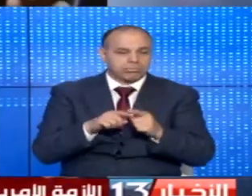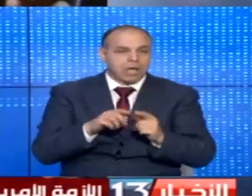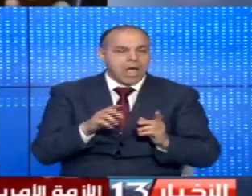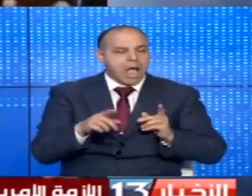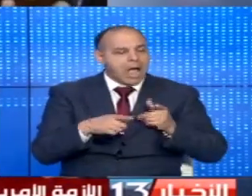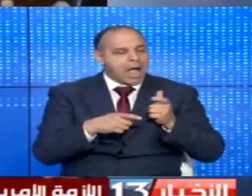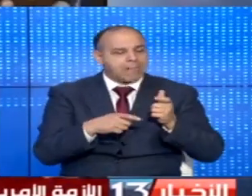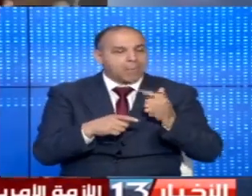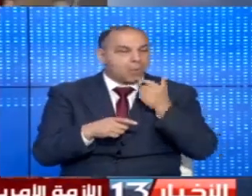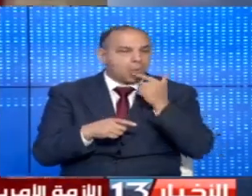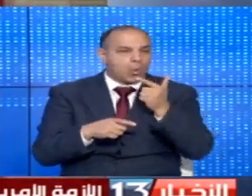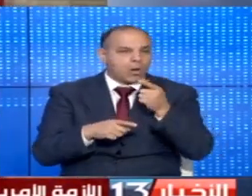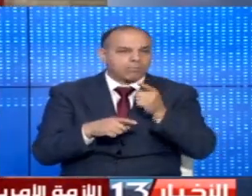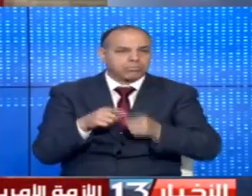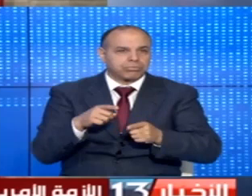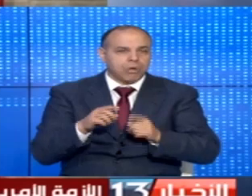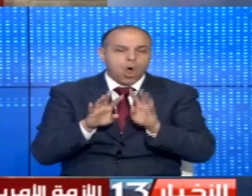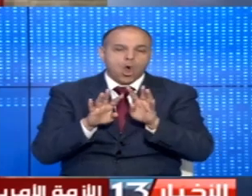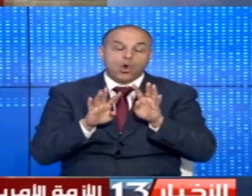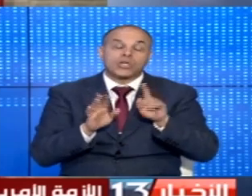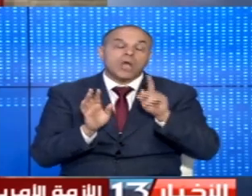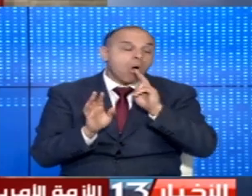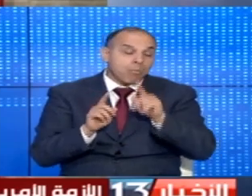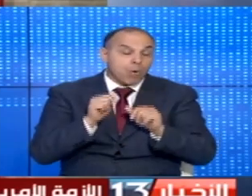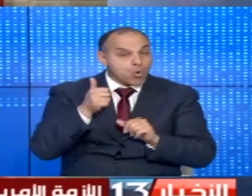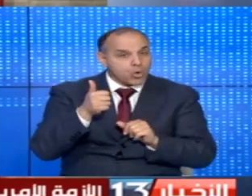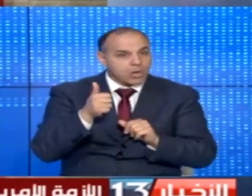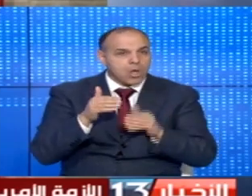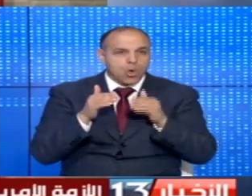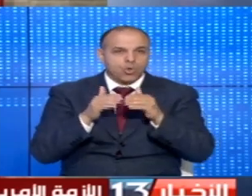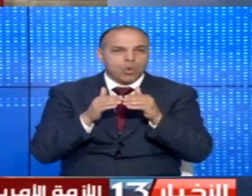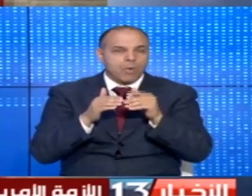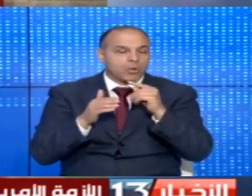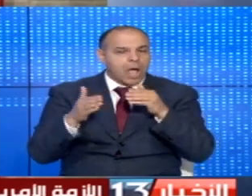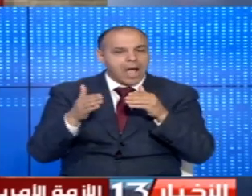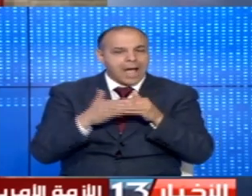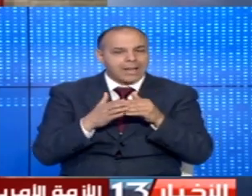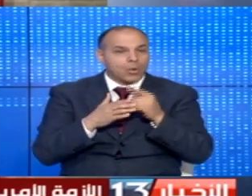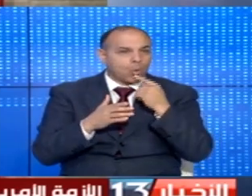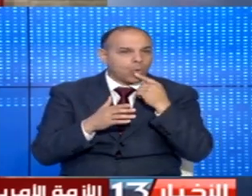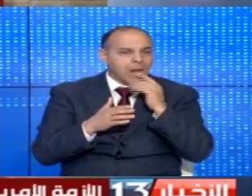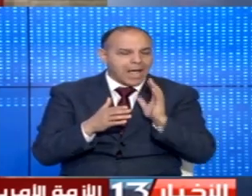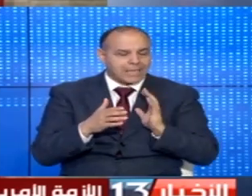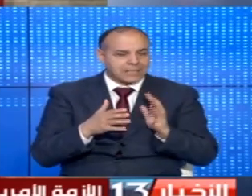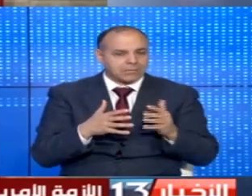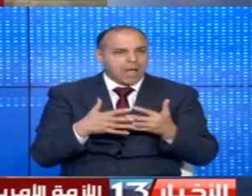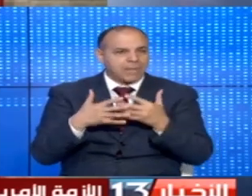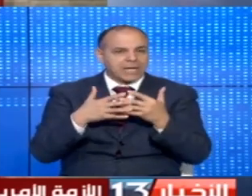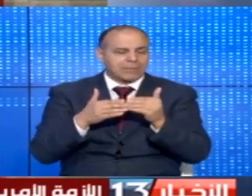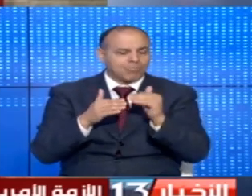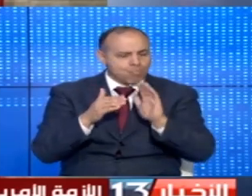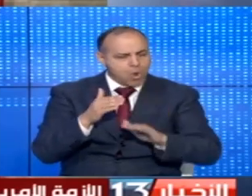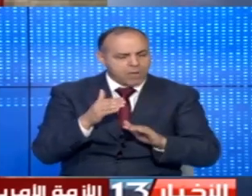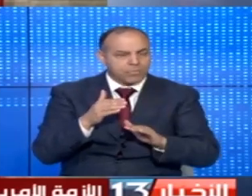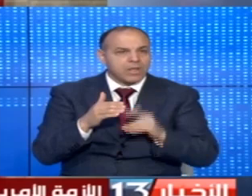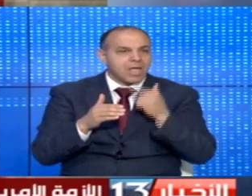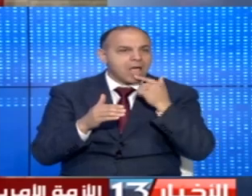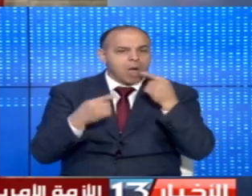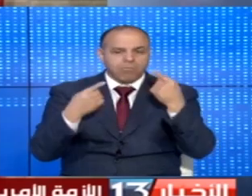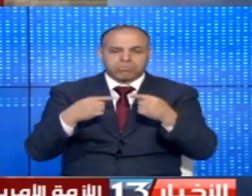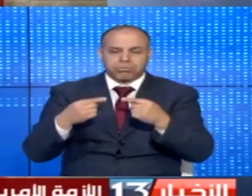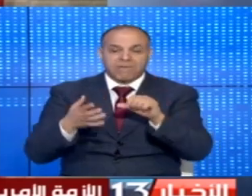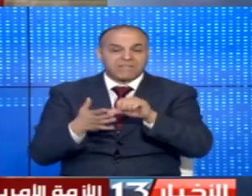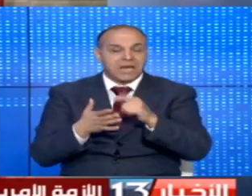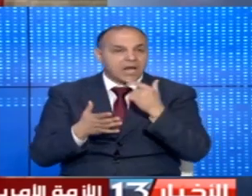ما لم ينل موافقه الكونغرس كما يطالب بوضع حد لاستخدام القوات المسلحه الامريكيه في عمان العدائيه في